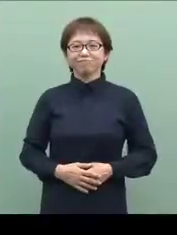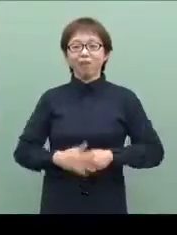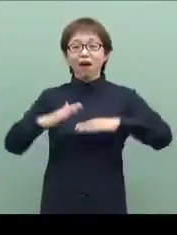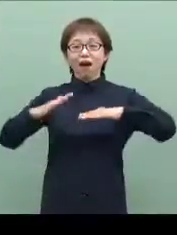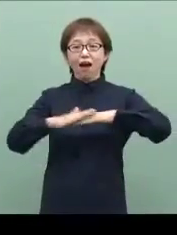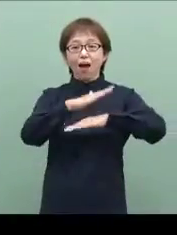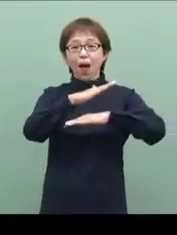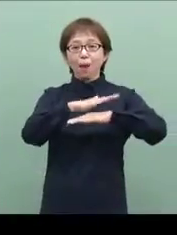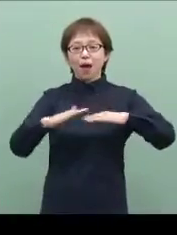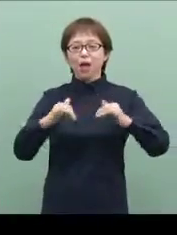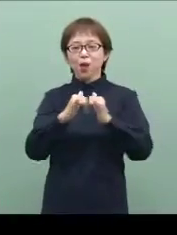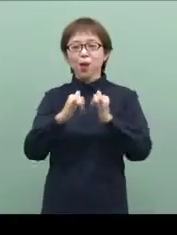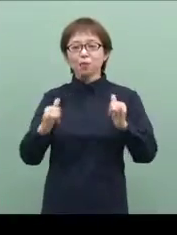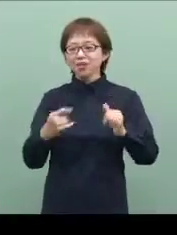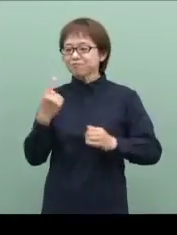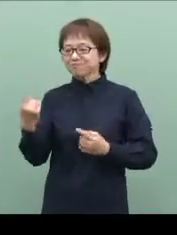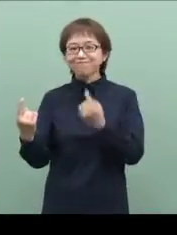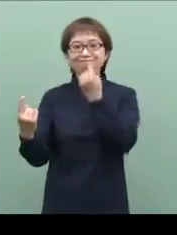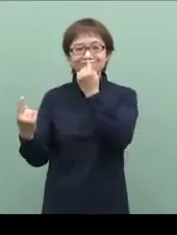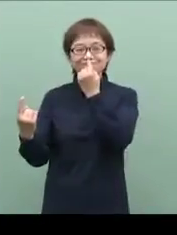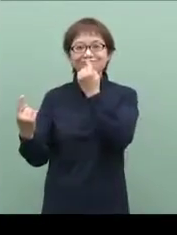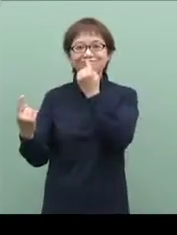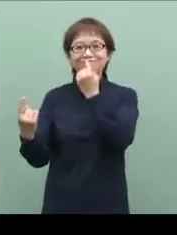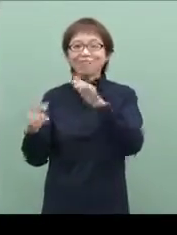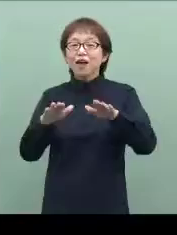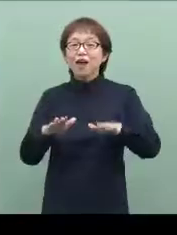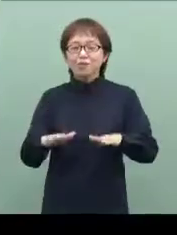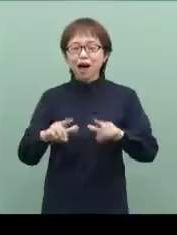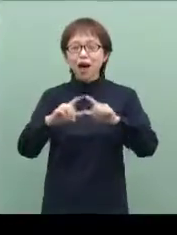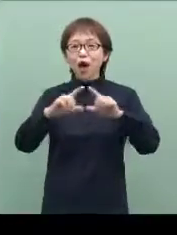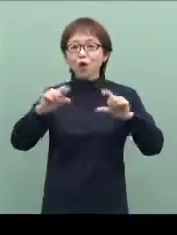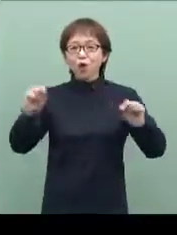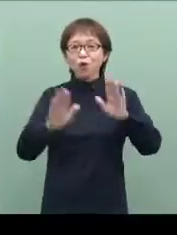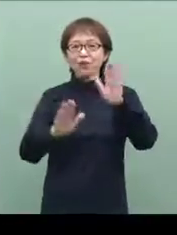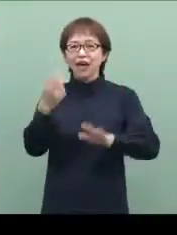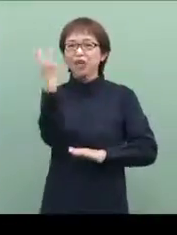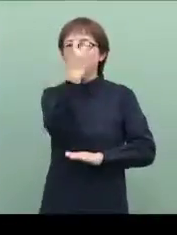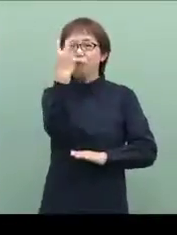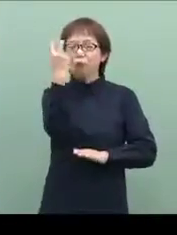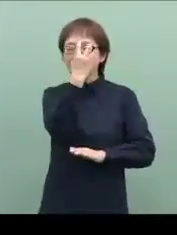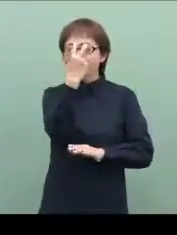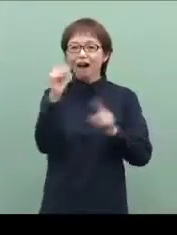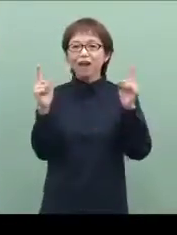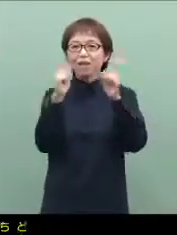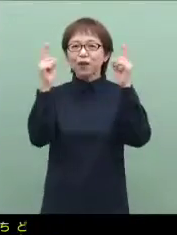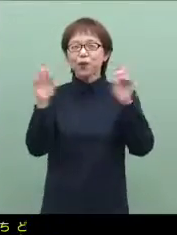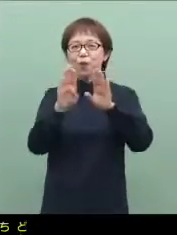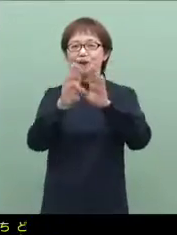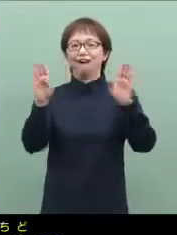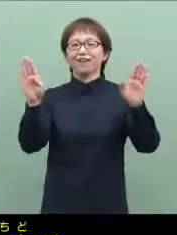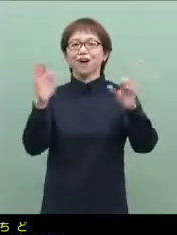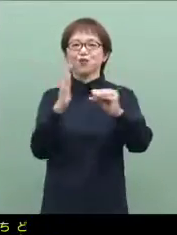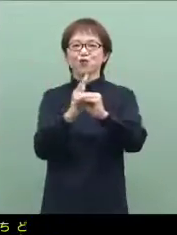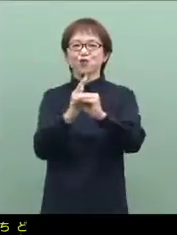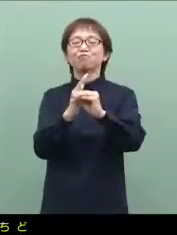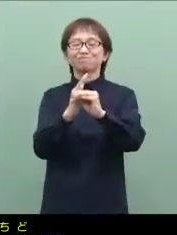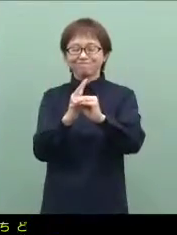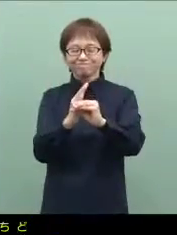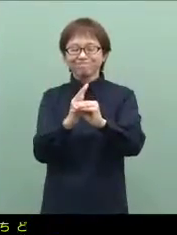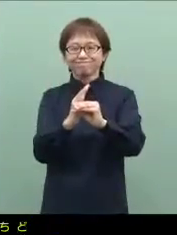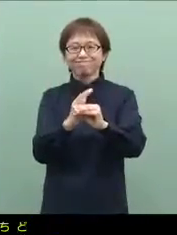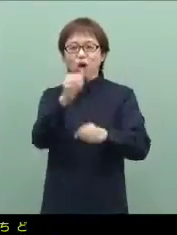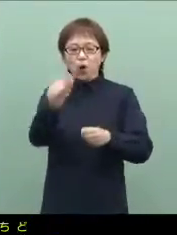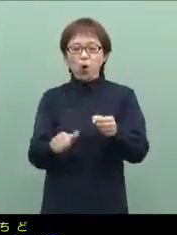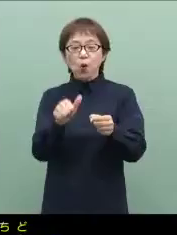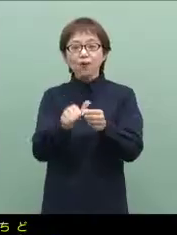私は今長崎市浜の町に来ています。今日はここで国勢調査の PR イベントが開催されています。そう、今年